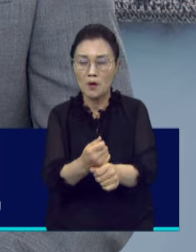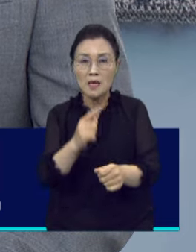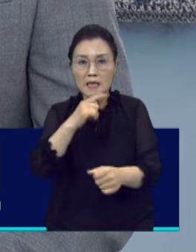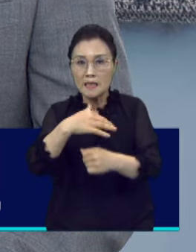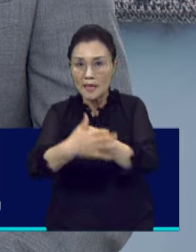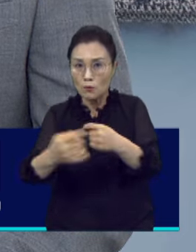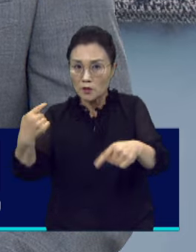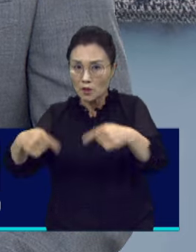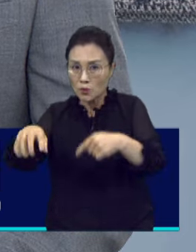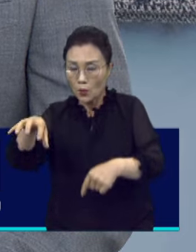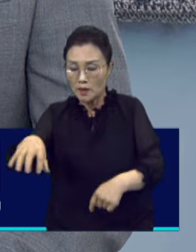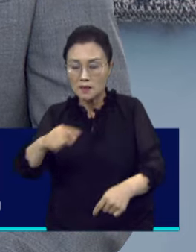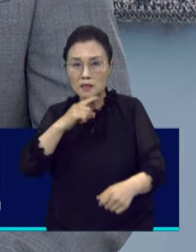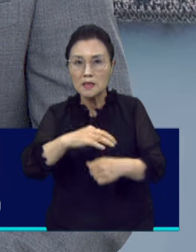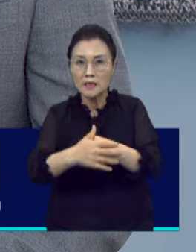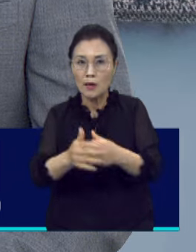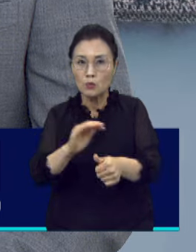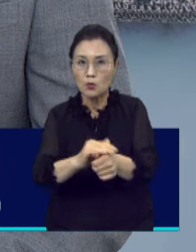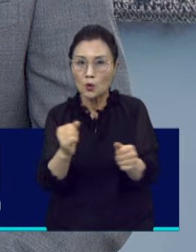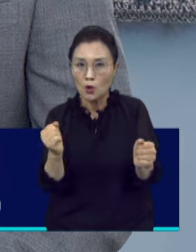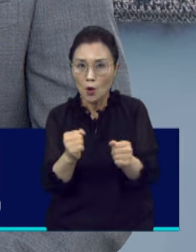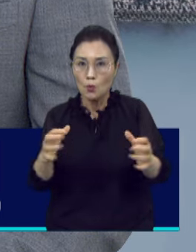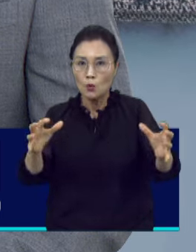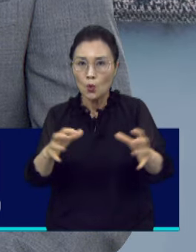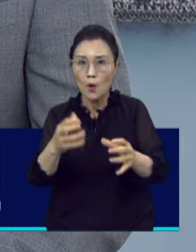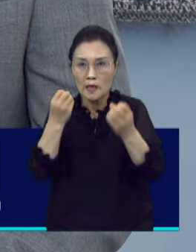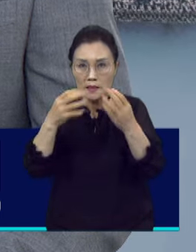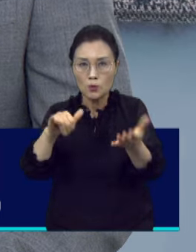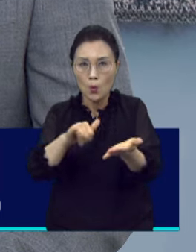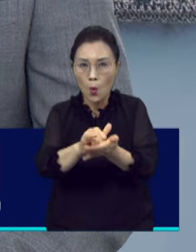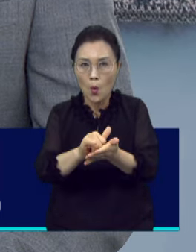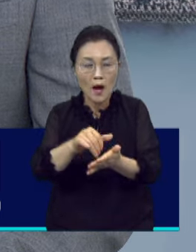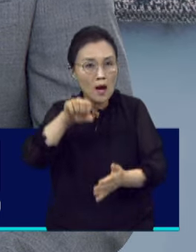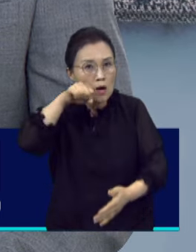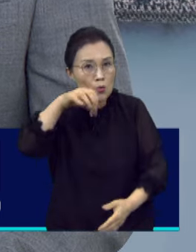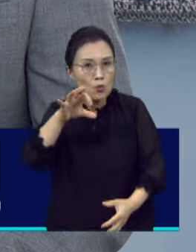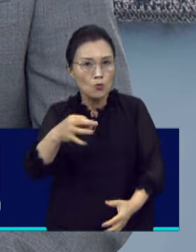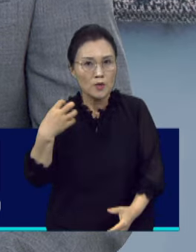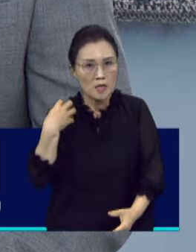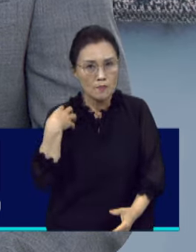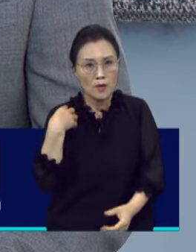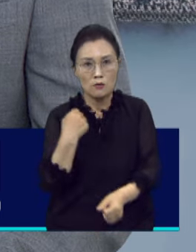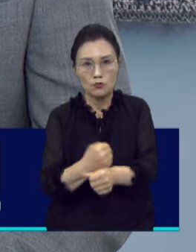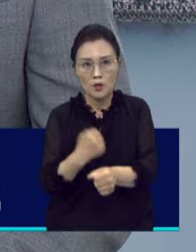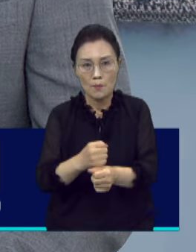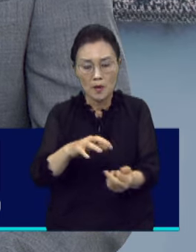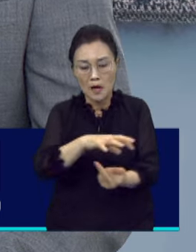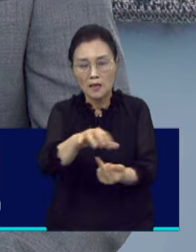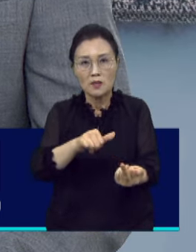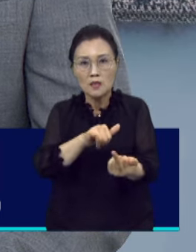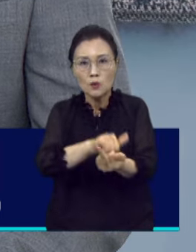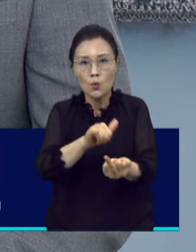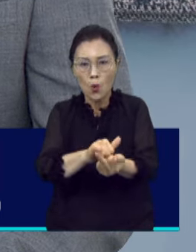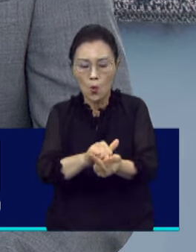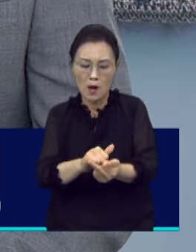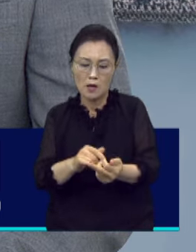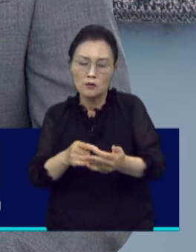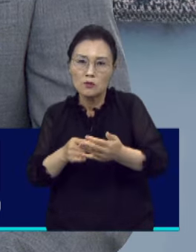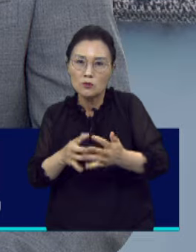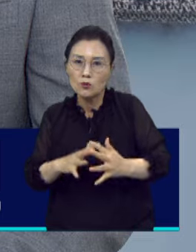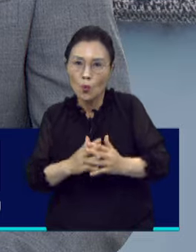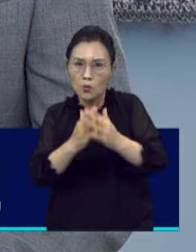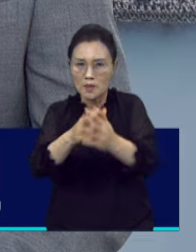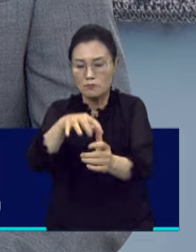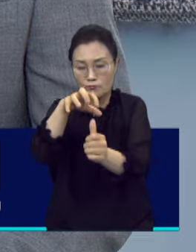정치권에서는 대구경북 통합신공항 국비 의무화를 주장하며 가덕신공항 추진 동력을 떨어뜨리고 있습니다이